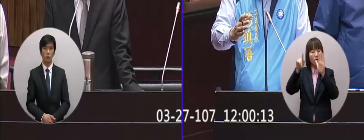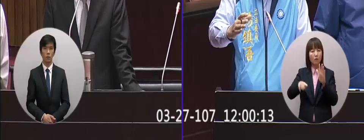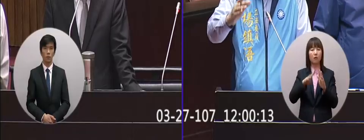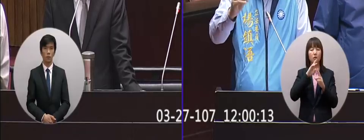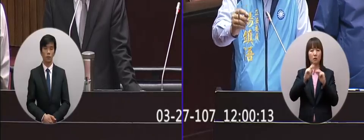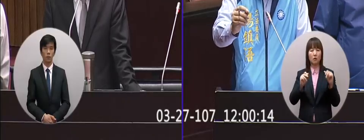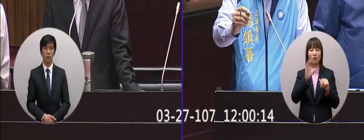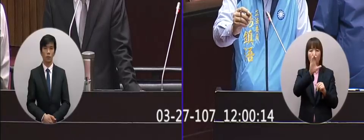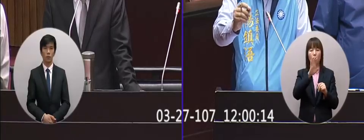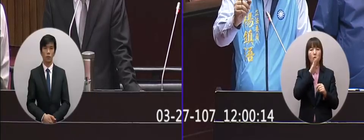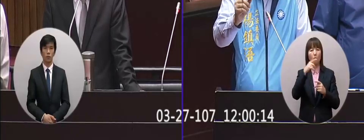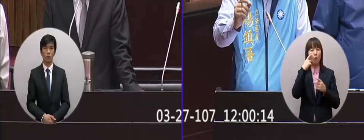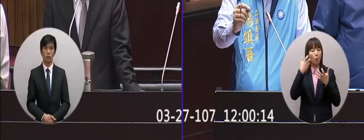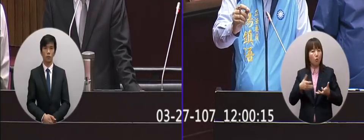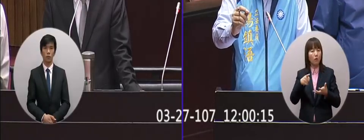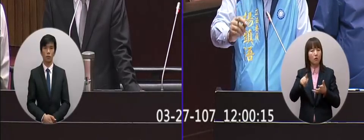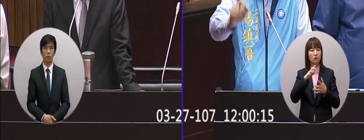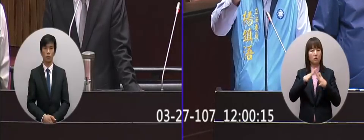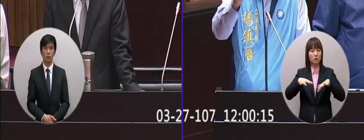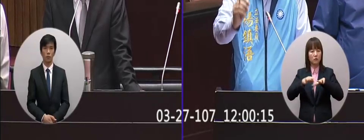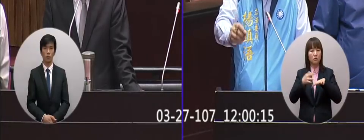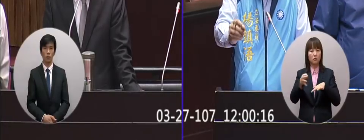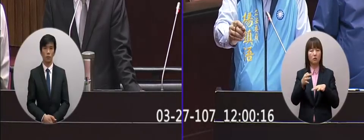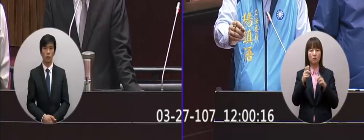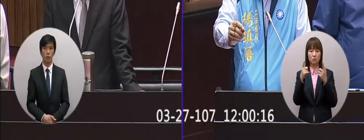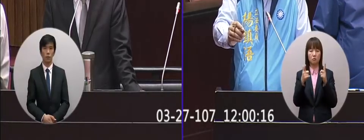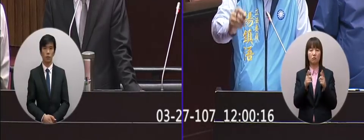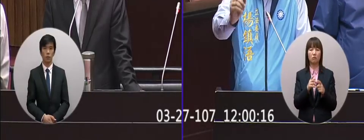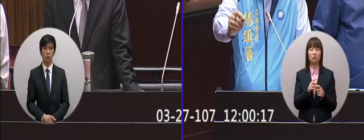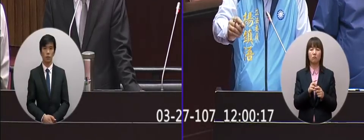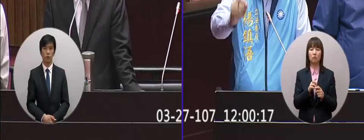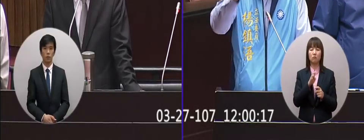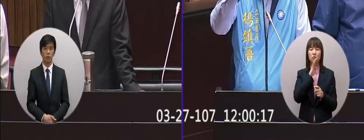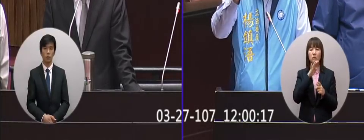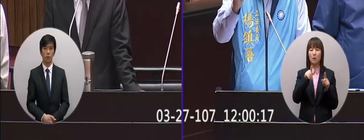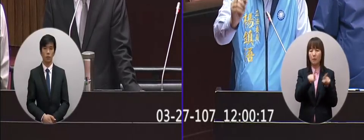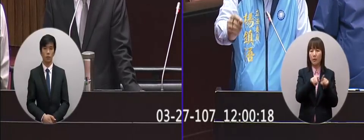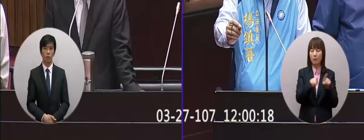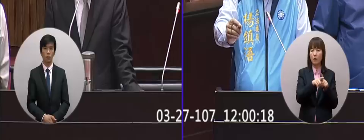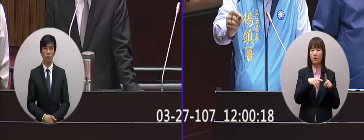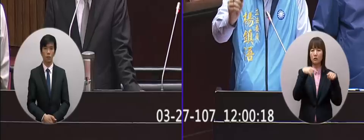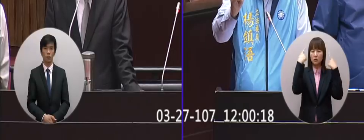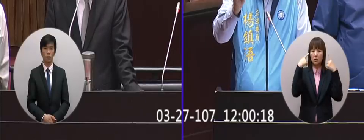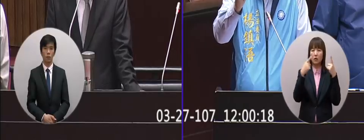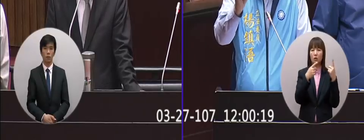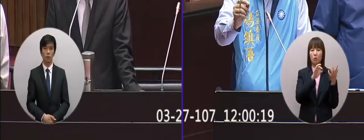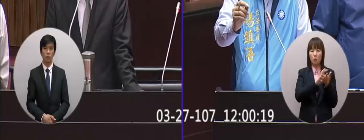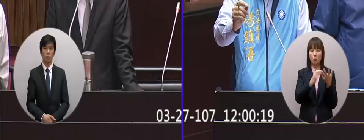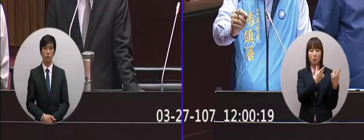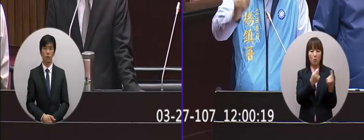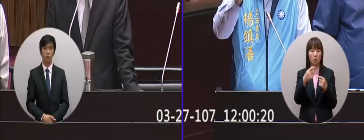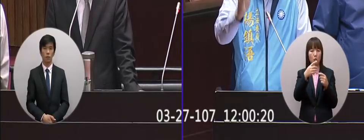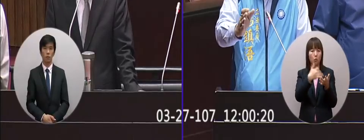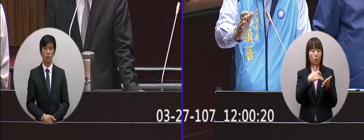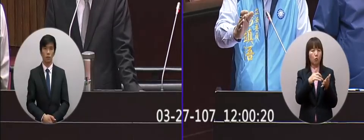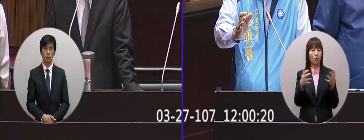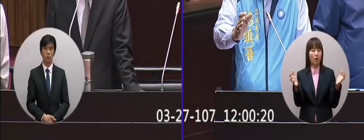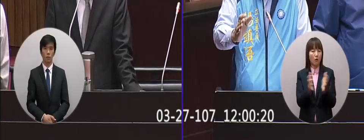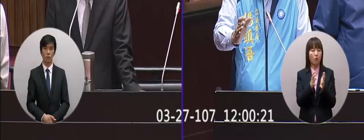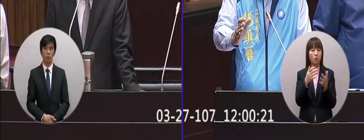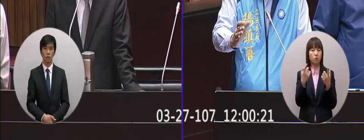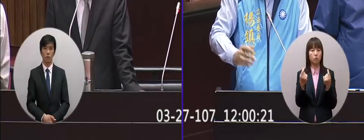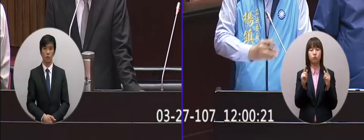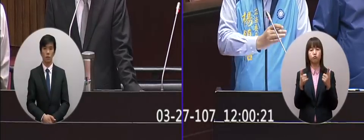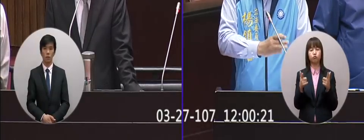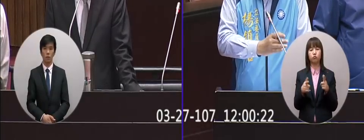地方会很关心这一个离岛建设基金，而不是把它拿来跟一般的常态预算来一并来讲？因为一般的常态预